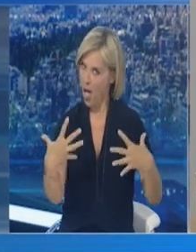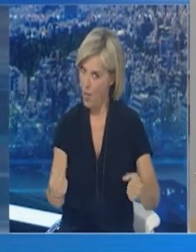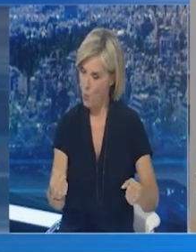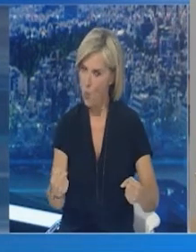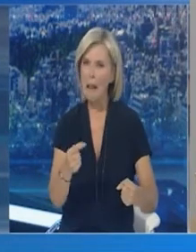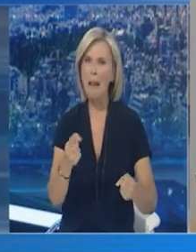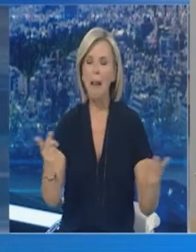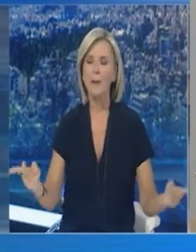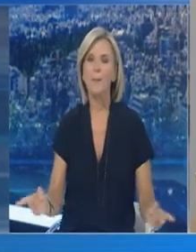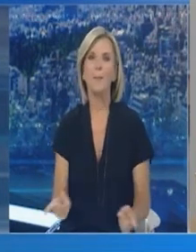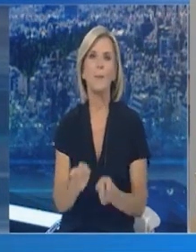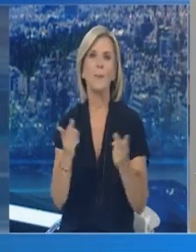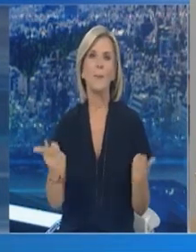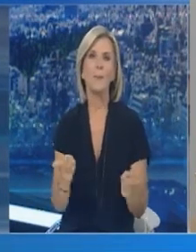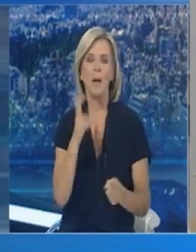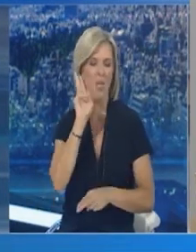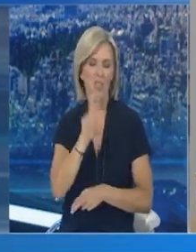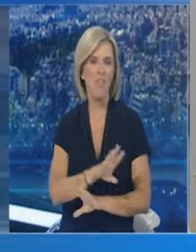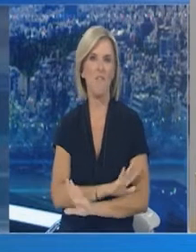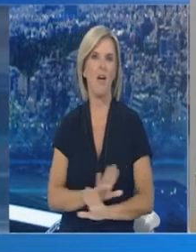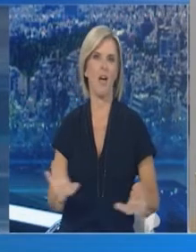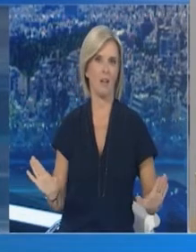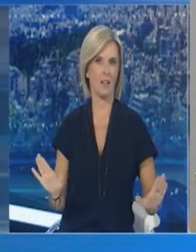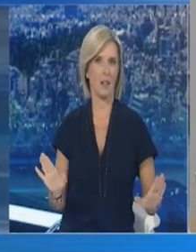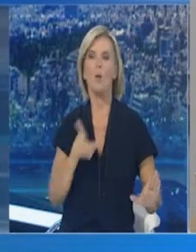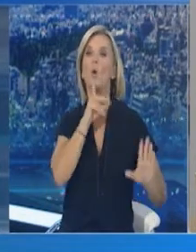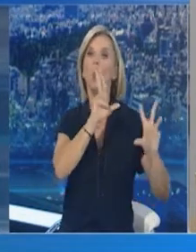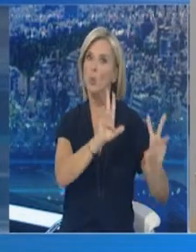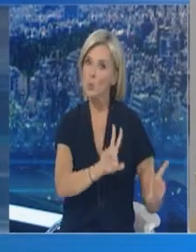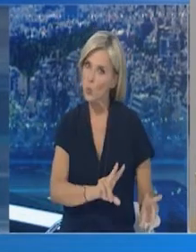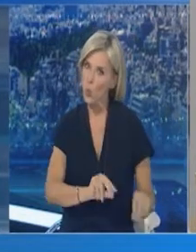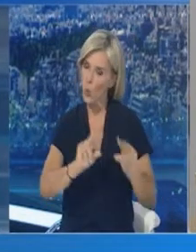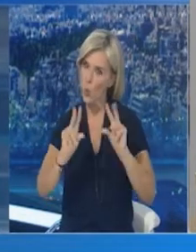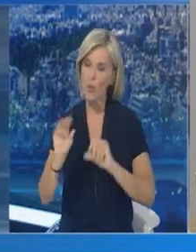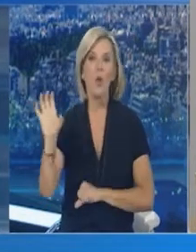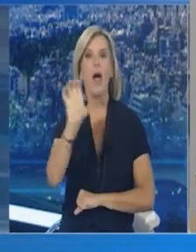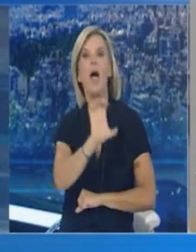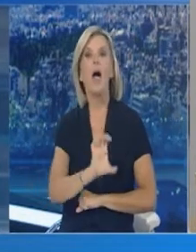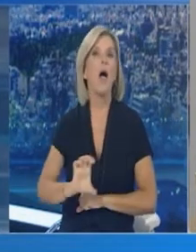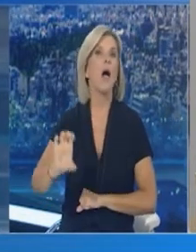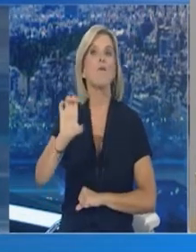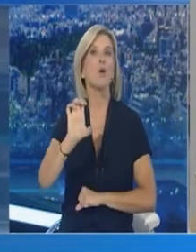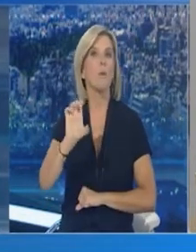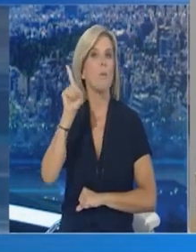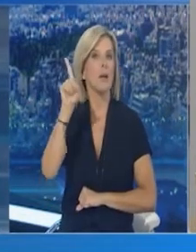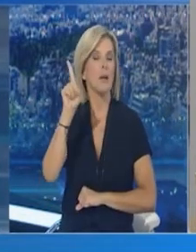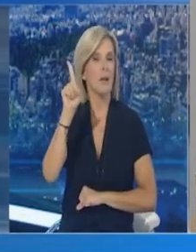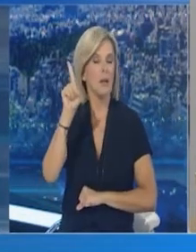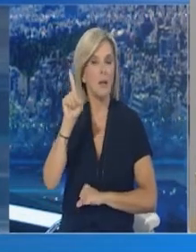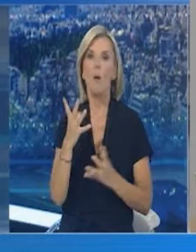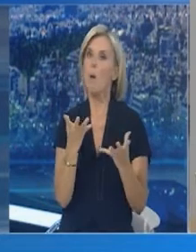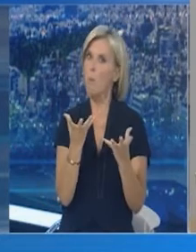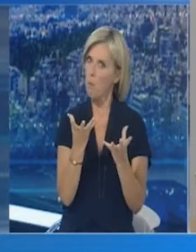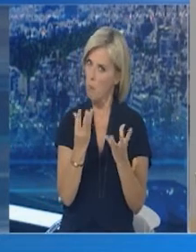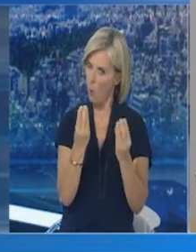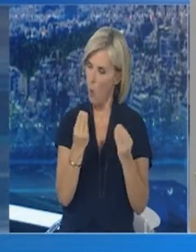και ασυμπτωματικά. Εντούτοις και στις άλλες χώρες, όπως και στις δικές μας, ένας μεγάλος αριθμός παιδιών